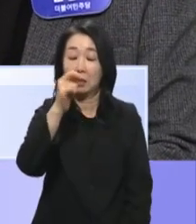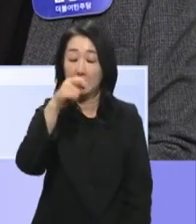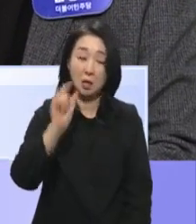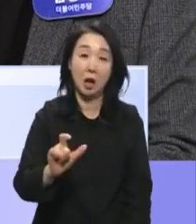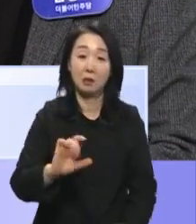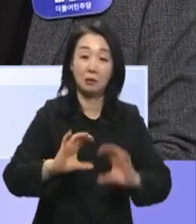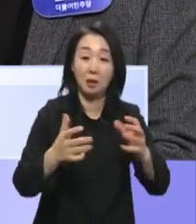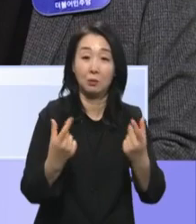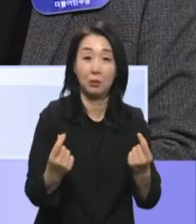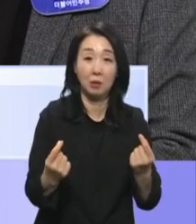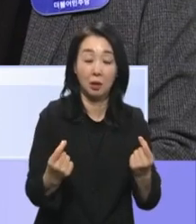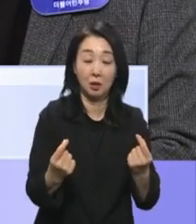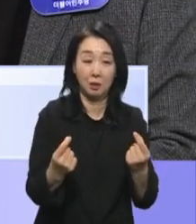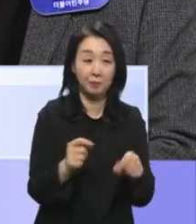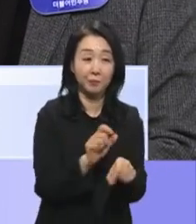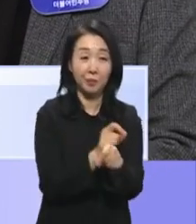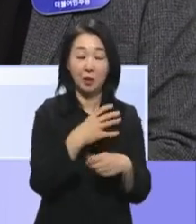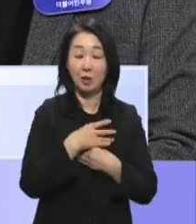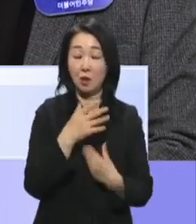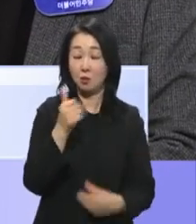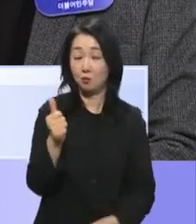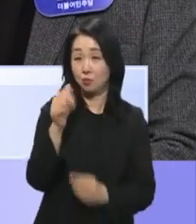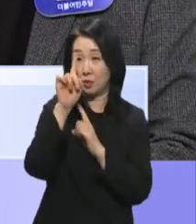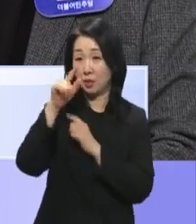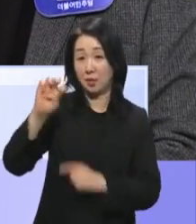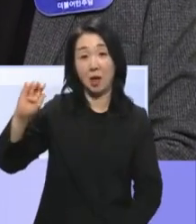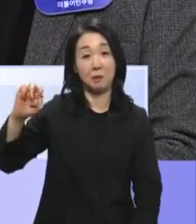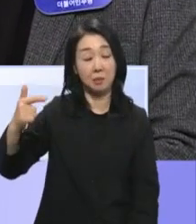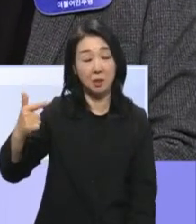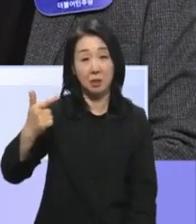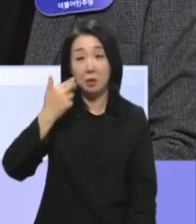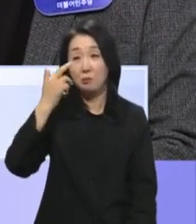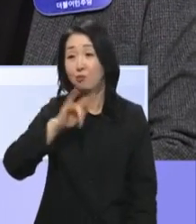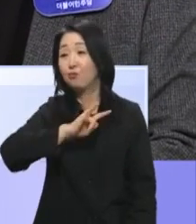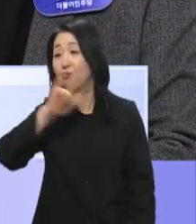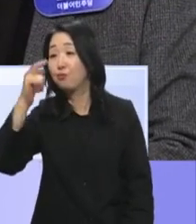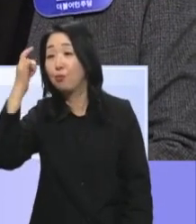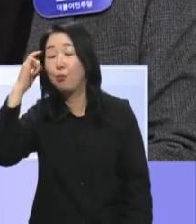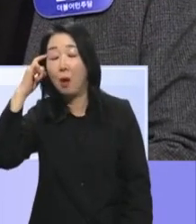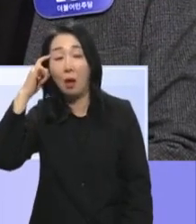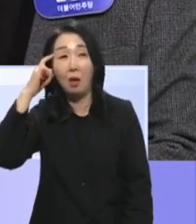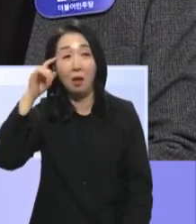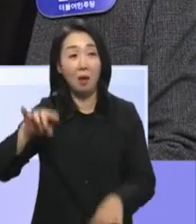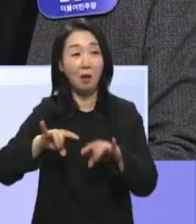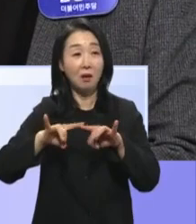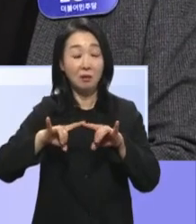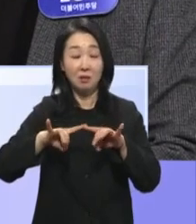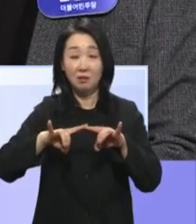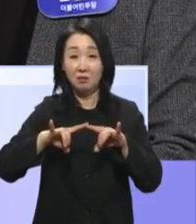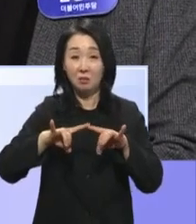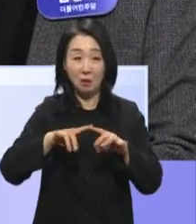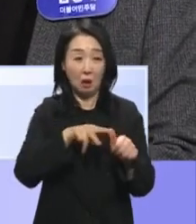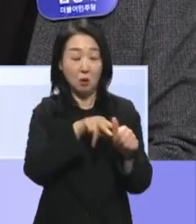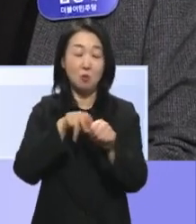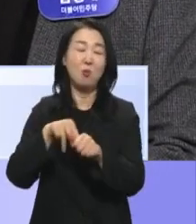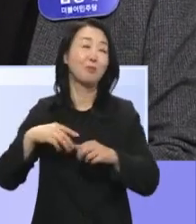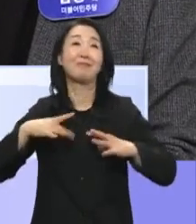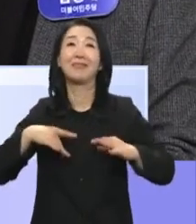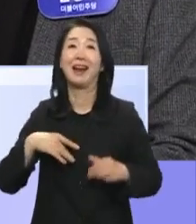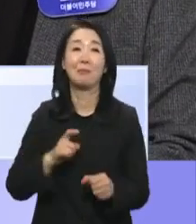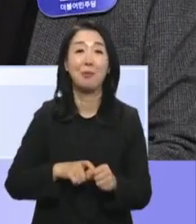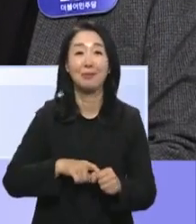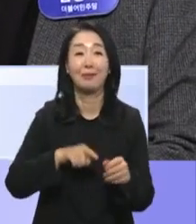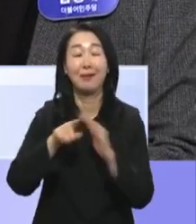장관도 사실은 지금 미국의 출장 같던 이유가 어 전자 정부를 자랑하러 갔던 거거든요 그 이제 노하우를